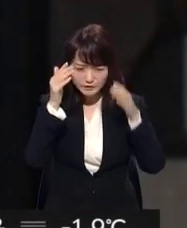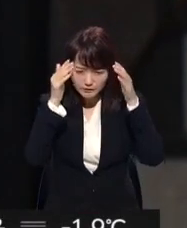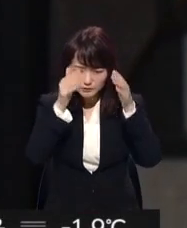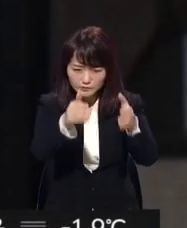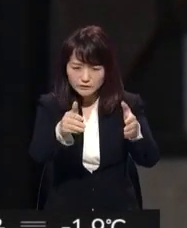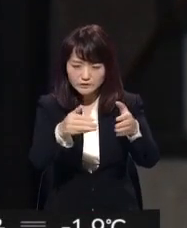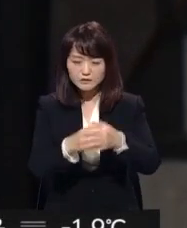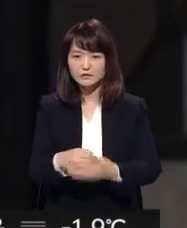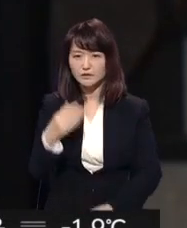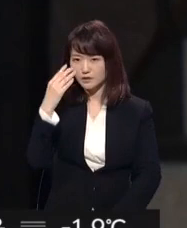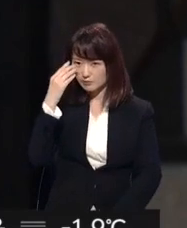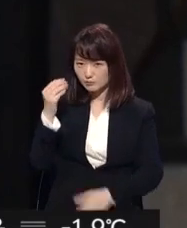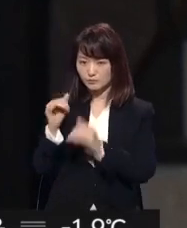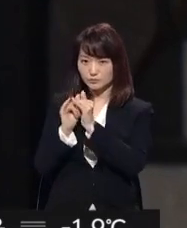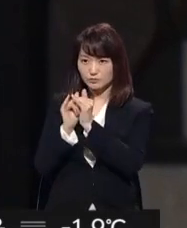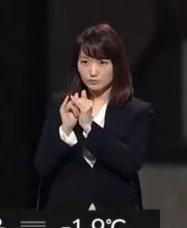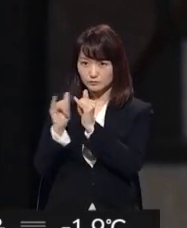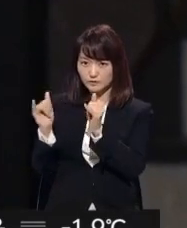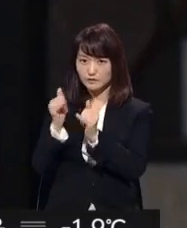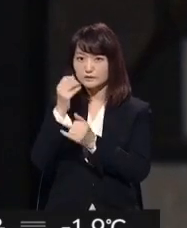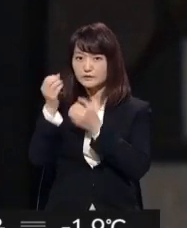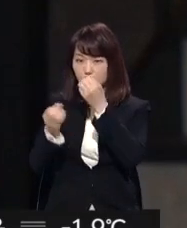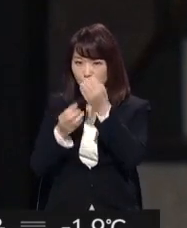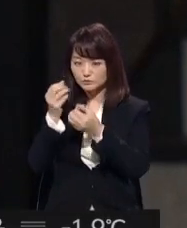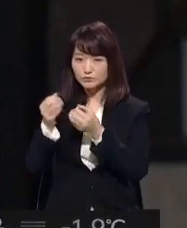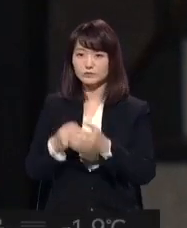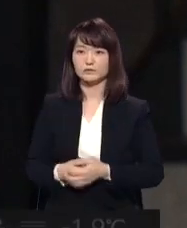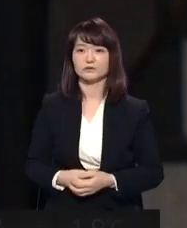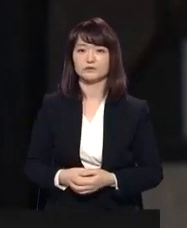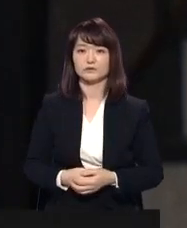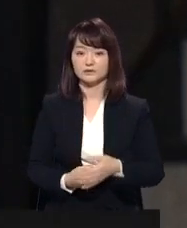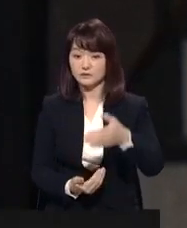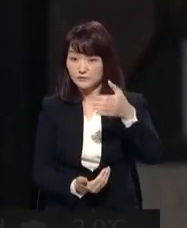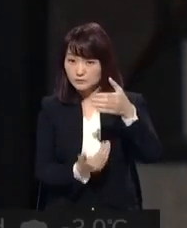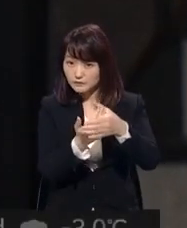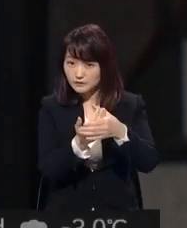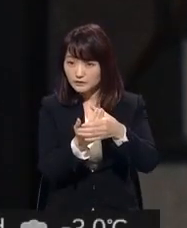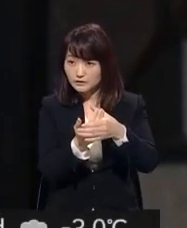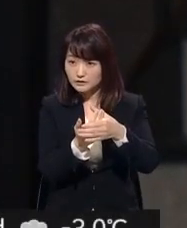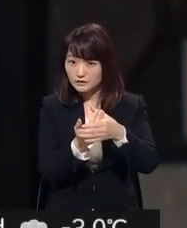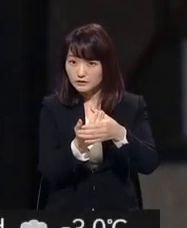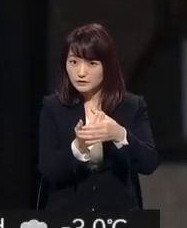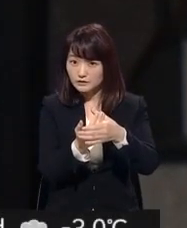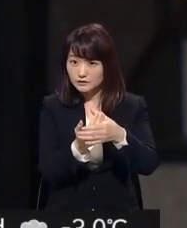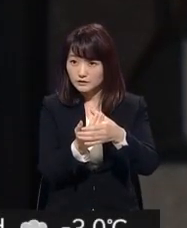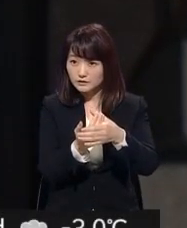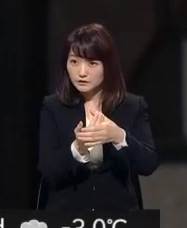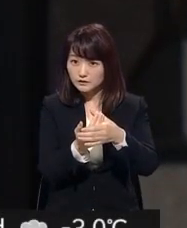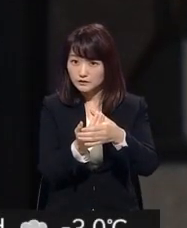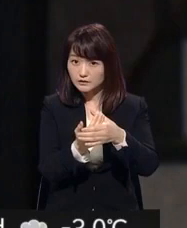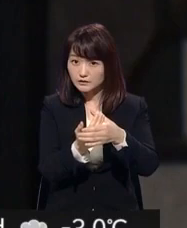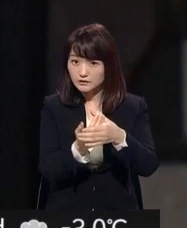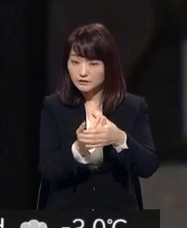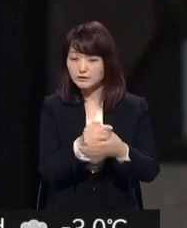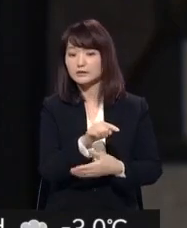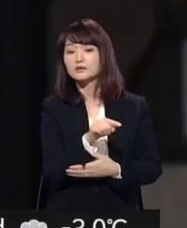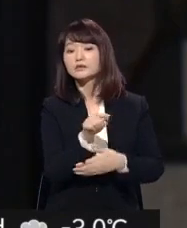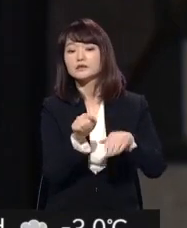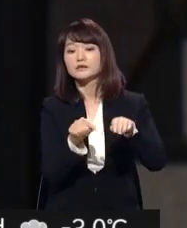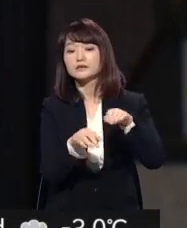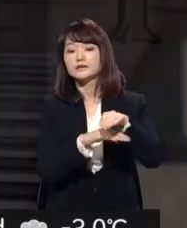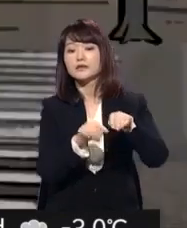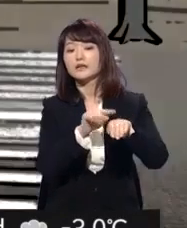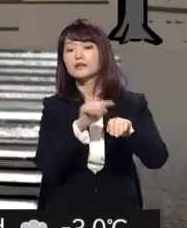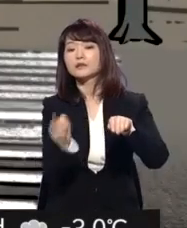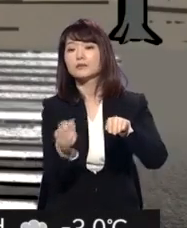하냐면 목격자들의 그 진술에 의하면 그 사고가 났을 당시에 바로 옆에 어떤 여성에 앉아 있었다라고